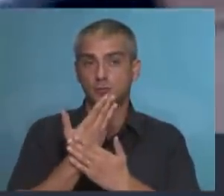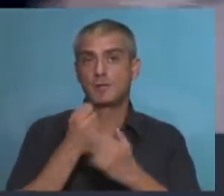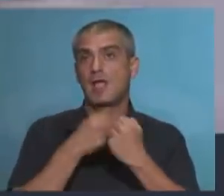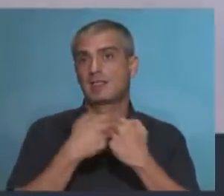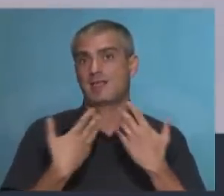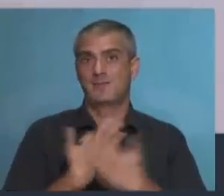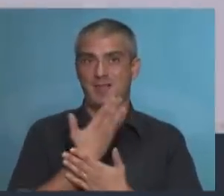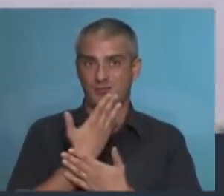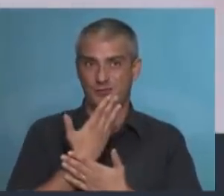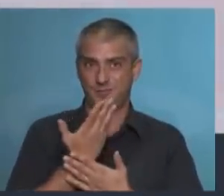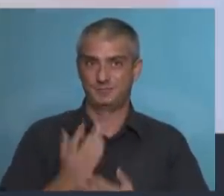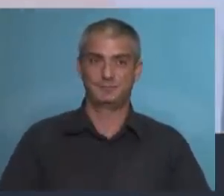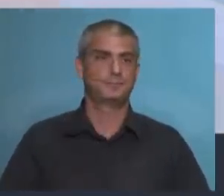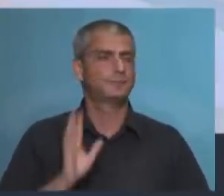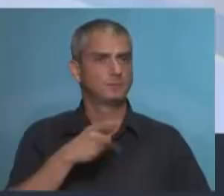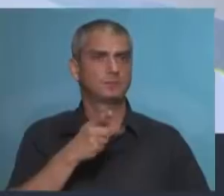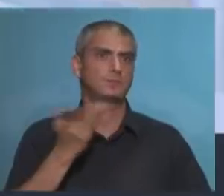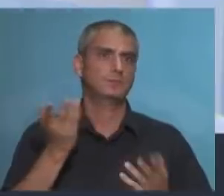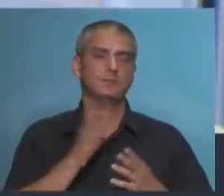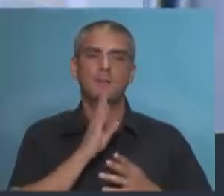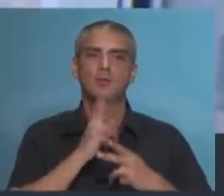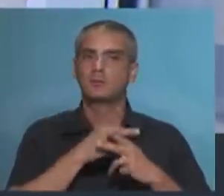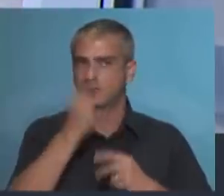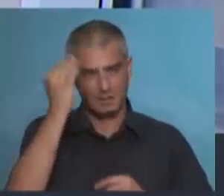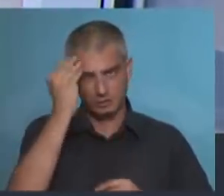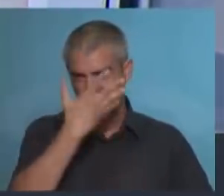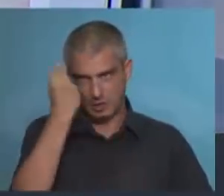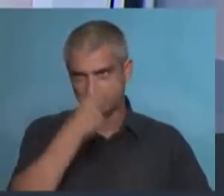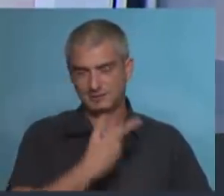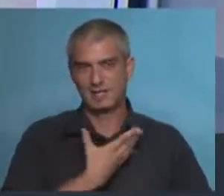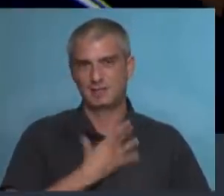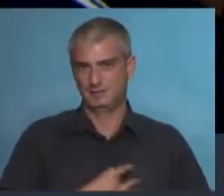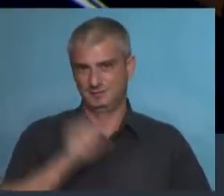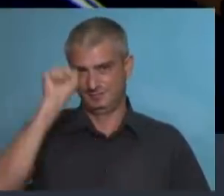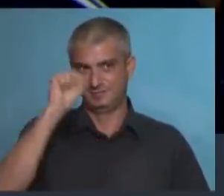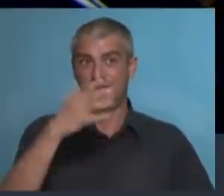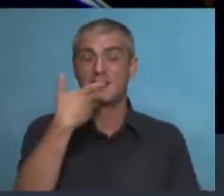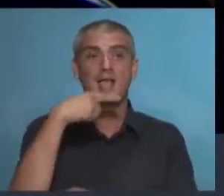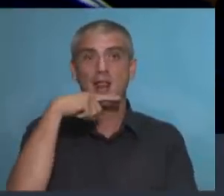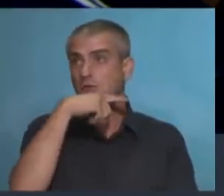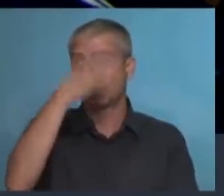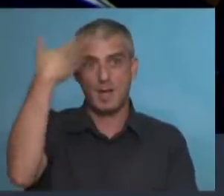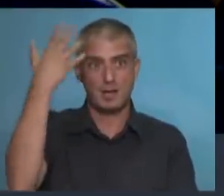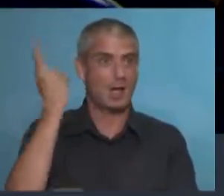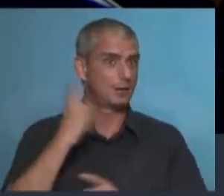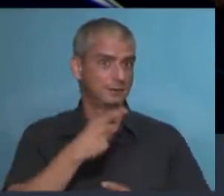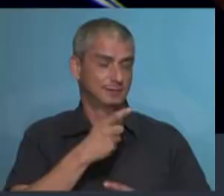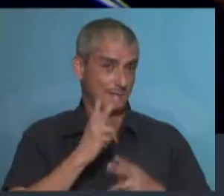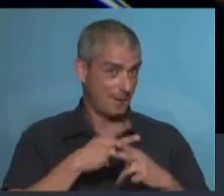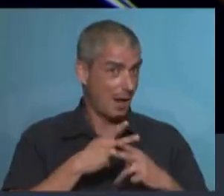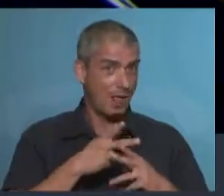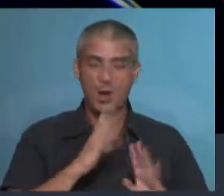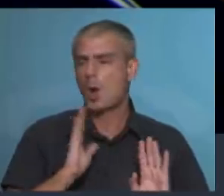חדשים. יש להם מחלות ילדות. אל תשכח, זה שומר צעיר. הדגל האדום היה מונף פה עד לא מזמן. שומר צעיר זה מחלת ילדות. לא,